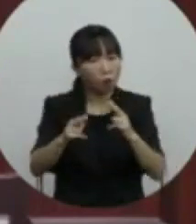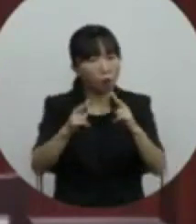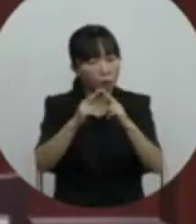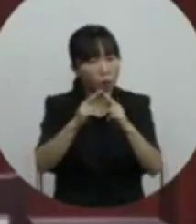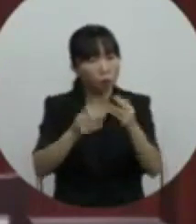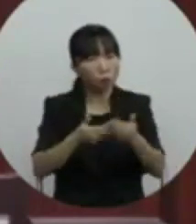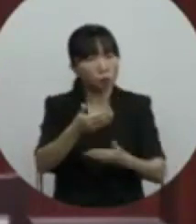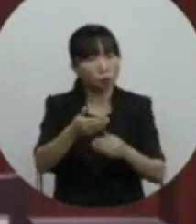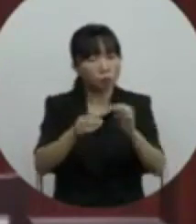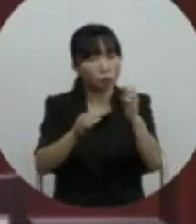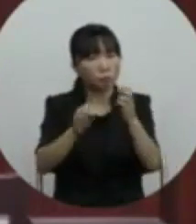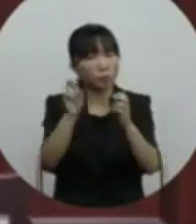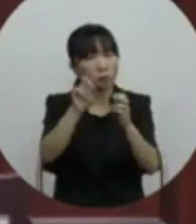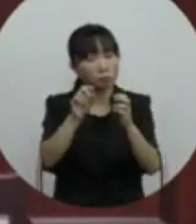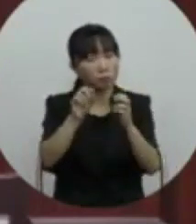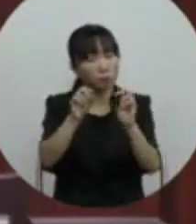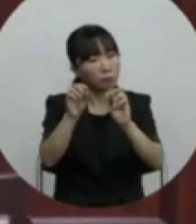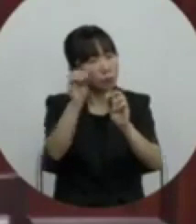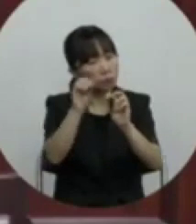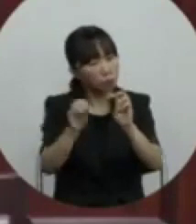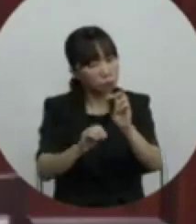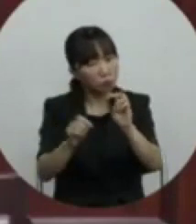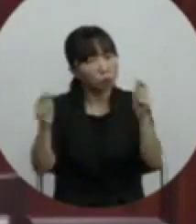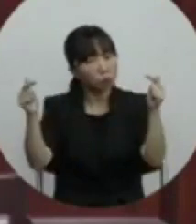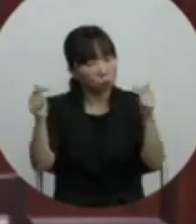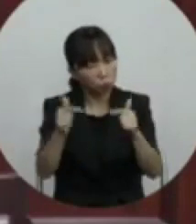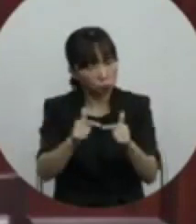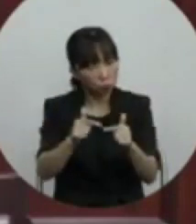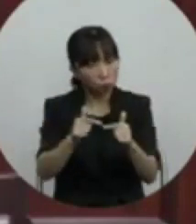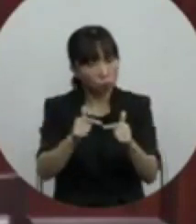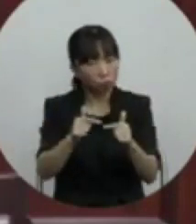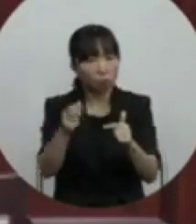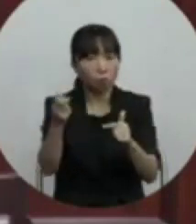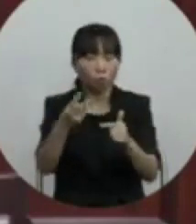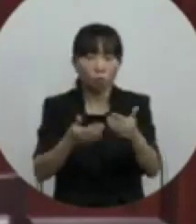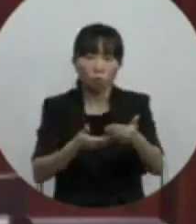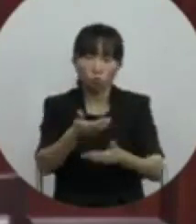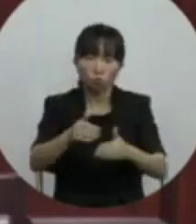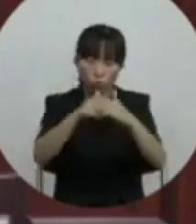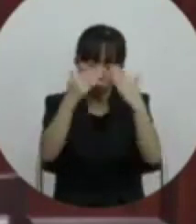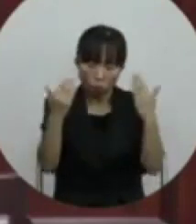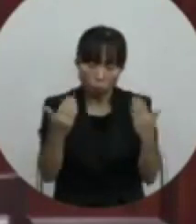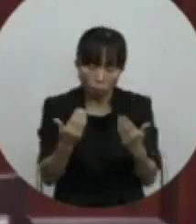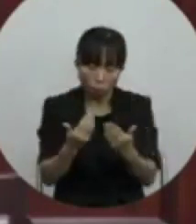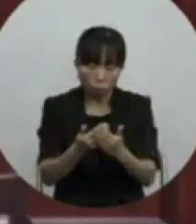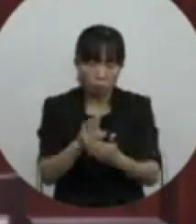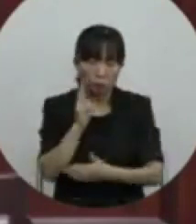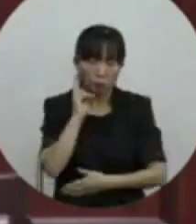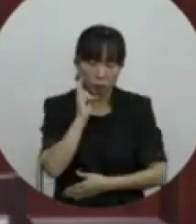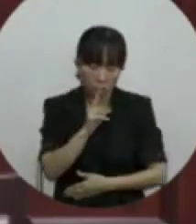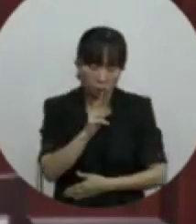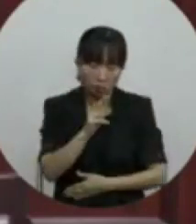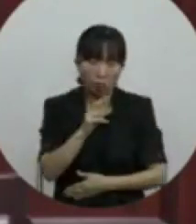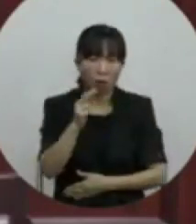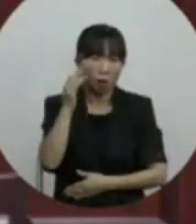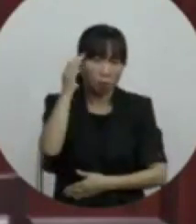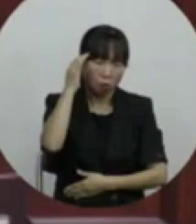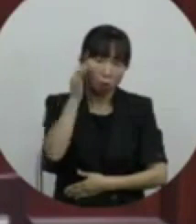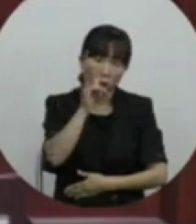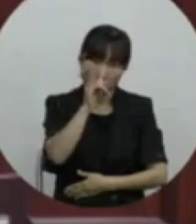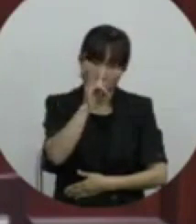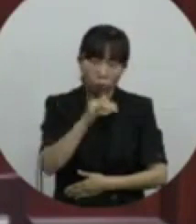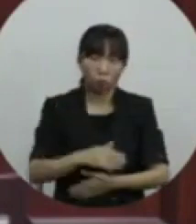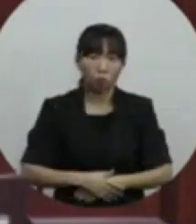수출이 한 31% 정도 하락할 것이고 수출 전체에 심각한 영향을 미칠 것이며 제조업